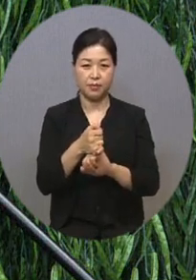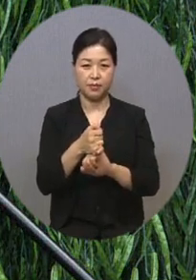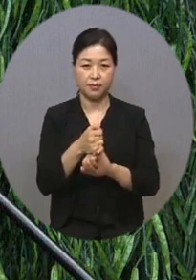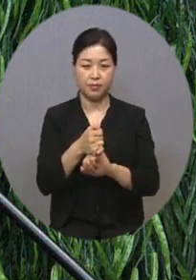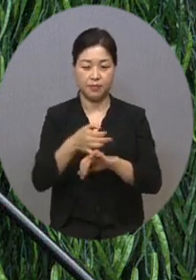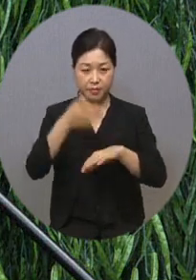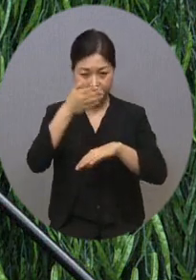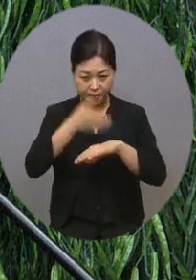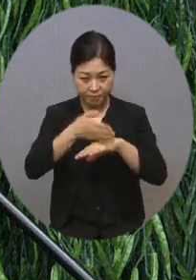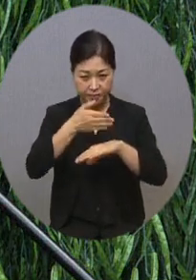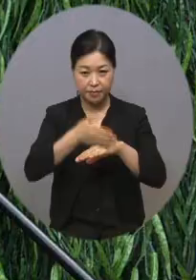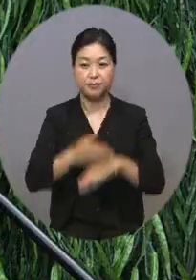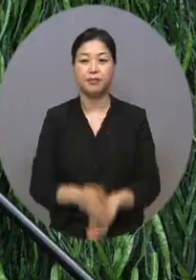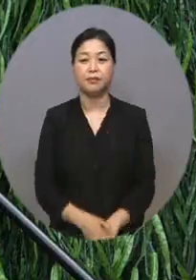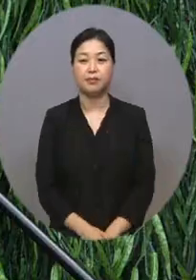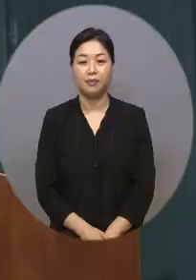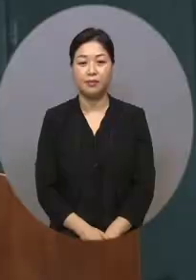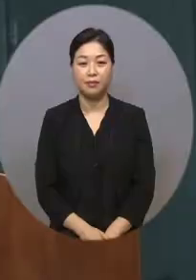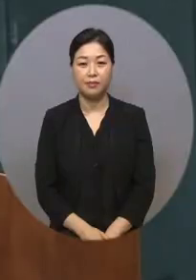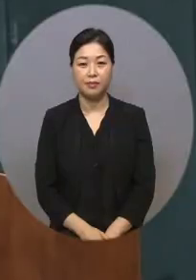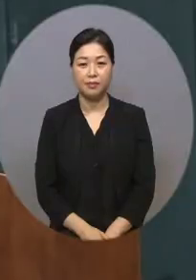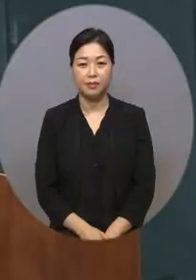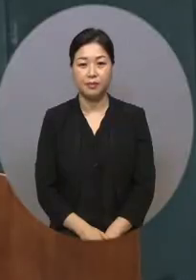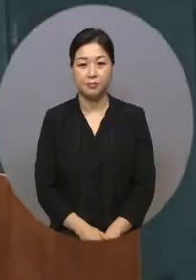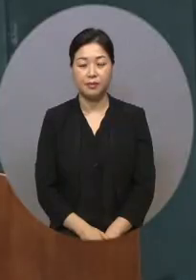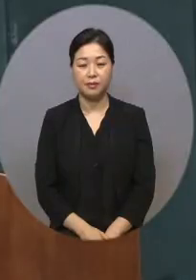하겠습니다. 감사합니다.